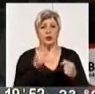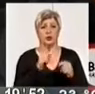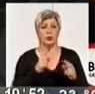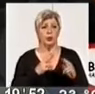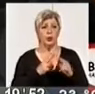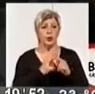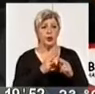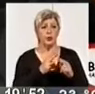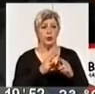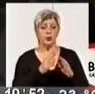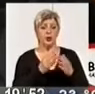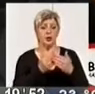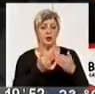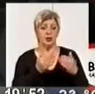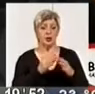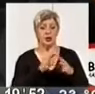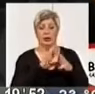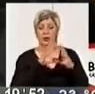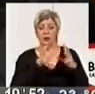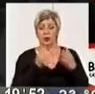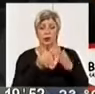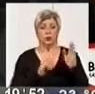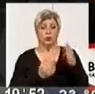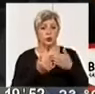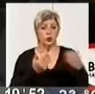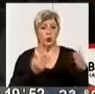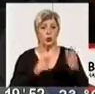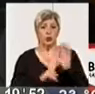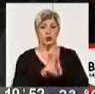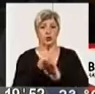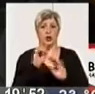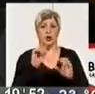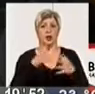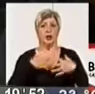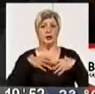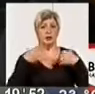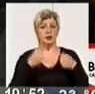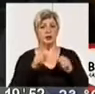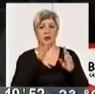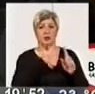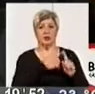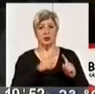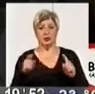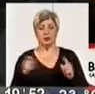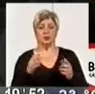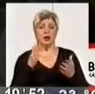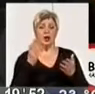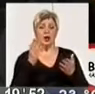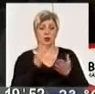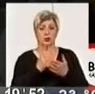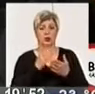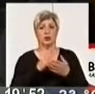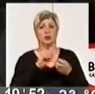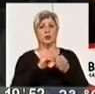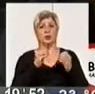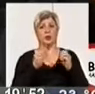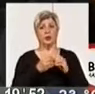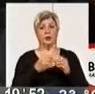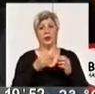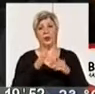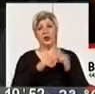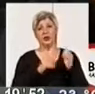до начала оздоровительного сезона. Также еще хотелось сказать, что существует проблема, практически все детские